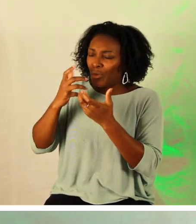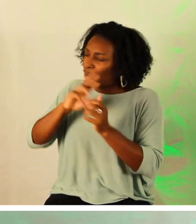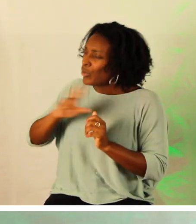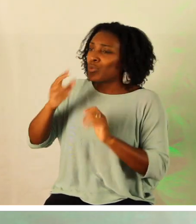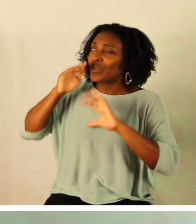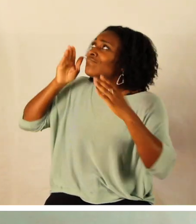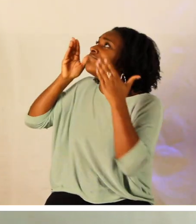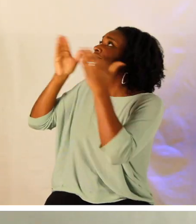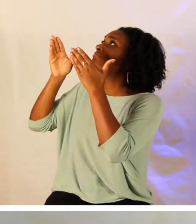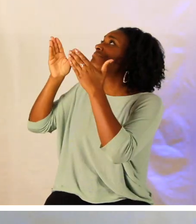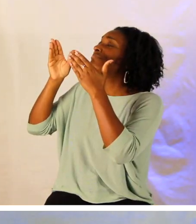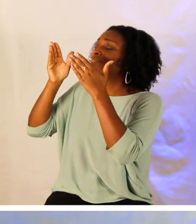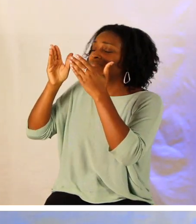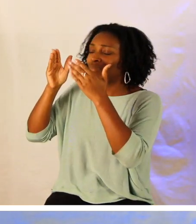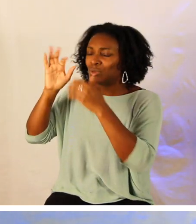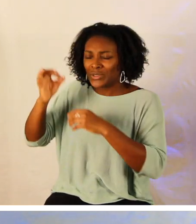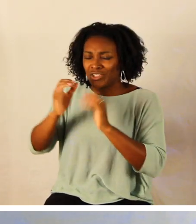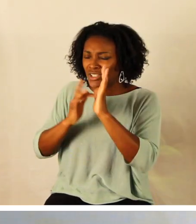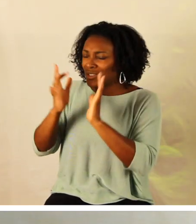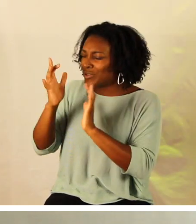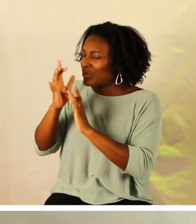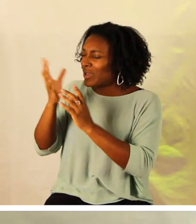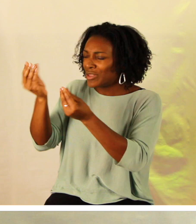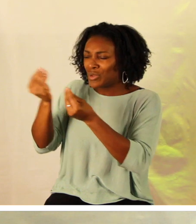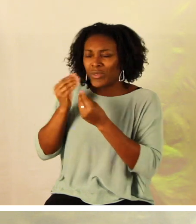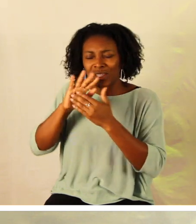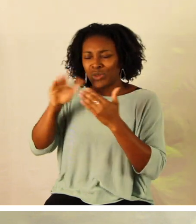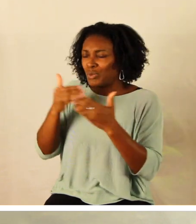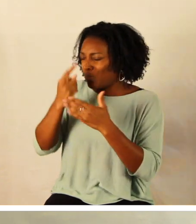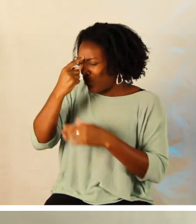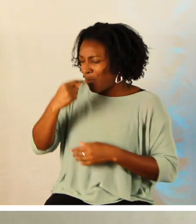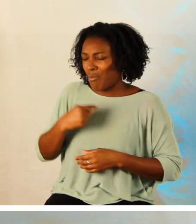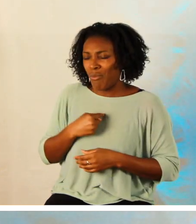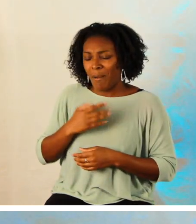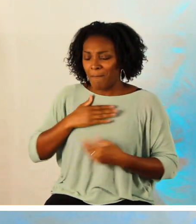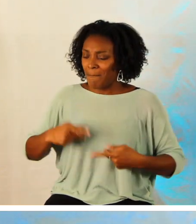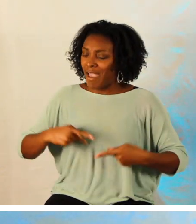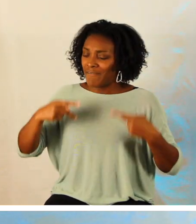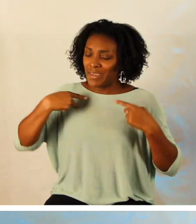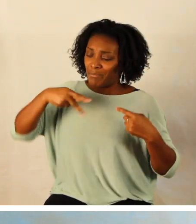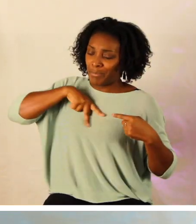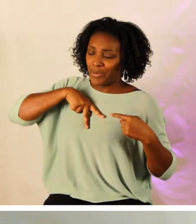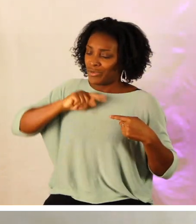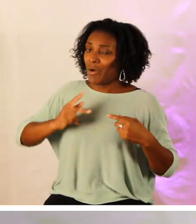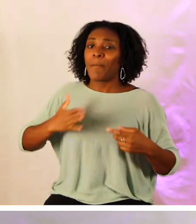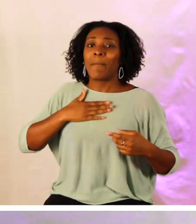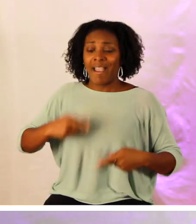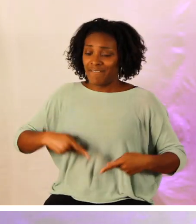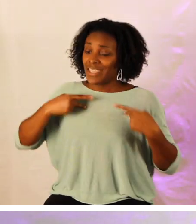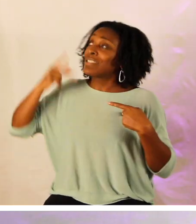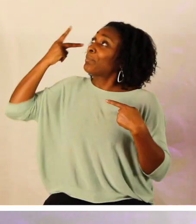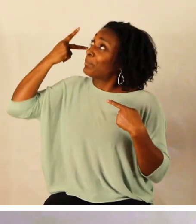toi. Seigneur, parce que Jésus, tu as tout donné pour moi. Ma vie, elle n'est plus à moi, mais elle est à toi, Seigneur. Merci